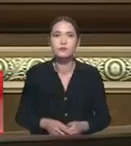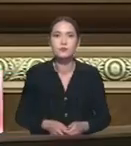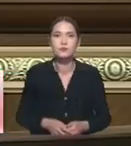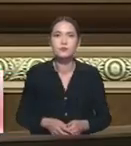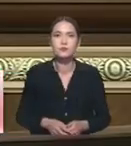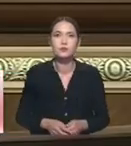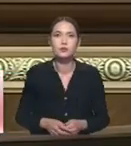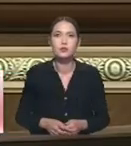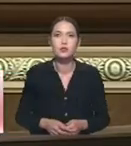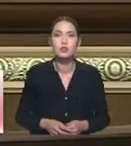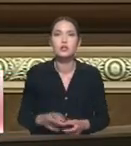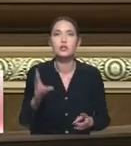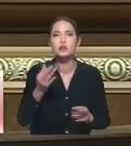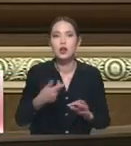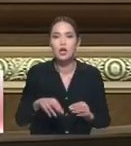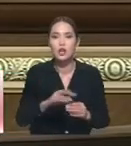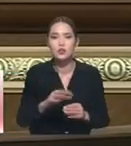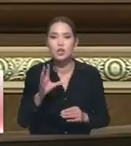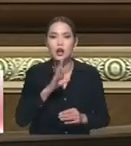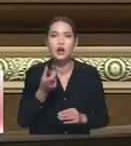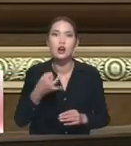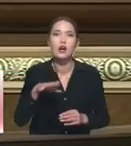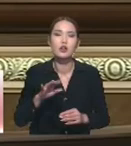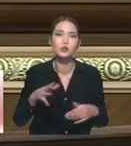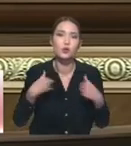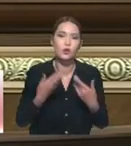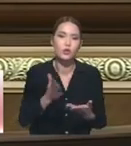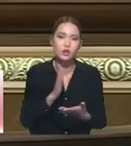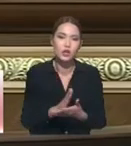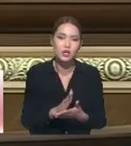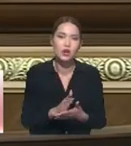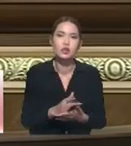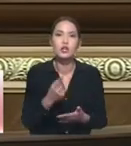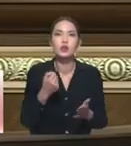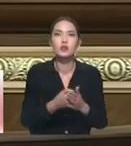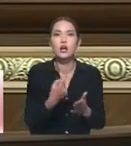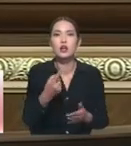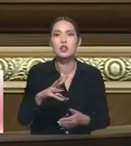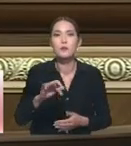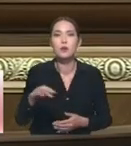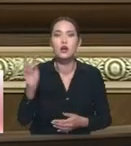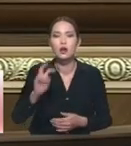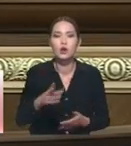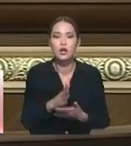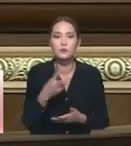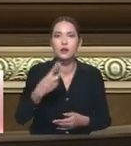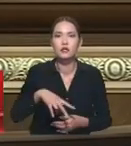Новая задача правительства – довести экспорт IT-услуг до 1 миллиарда долларов к 2026